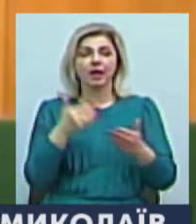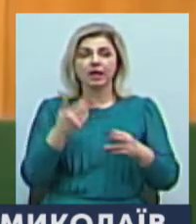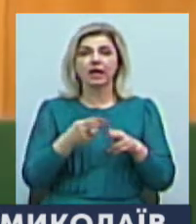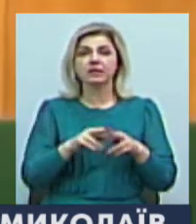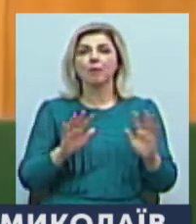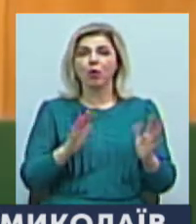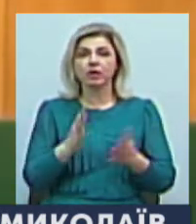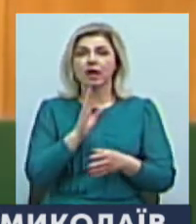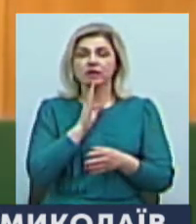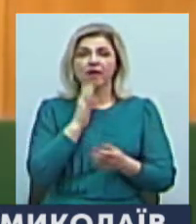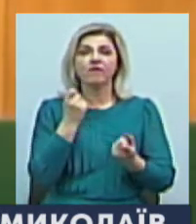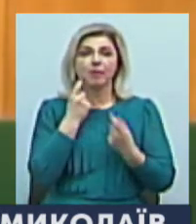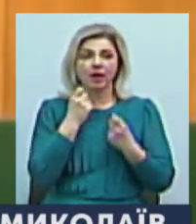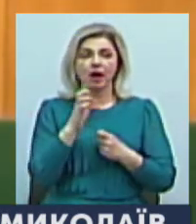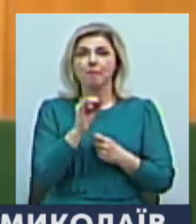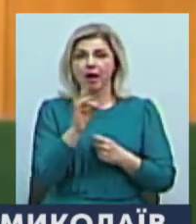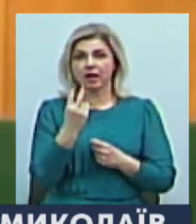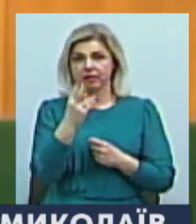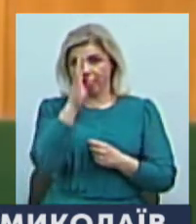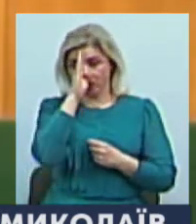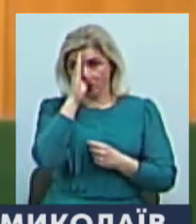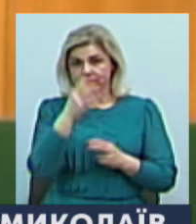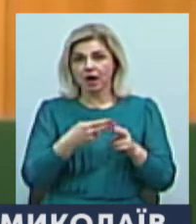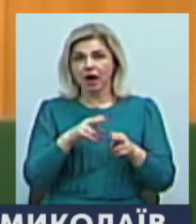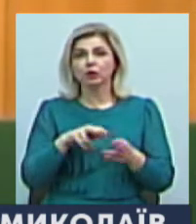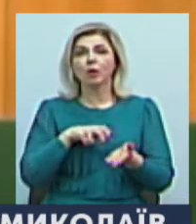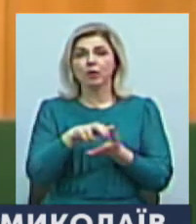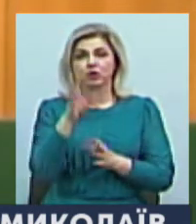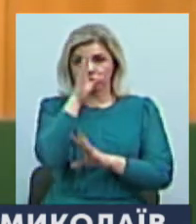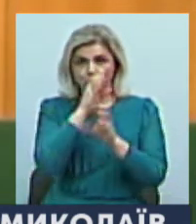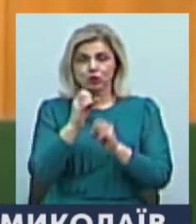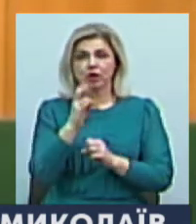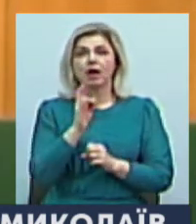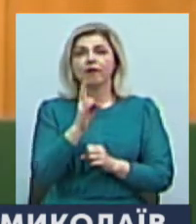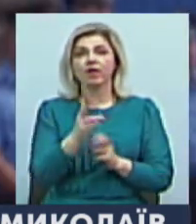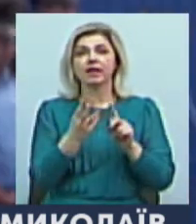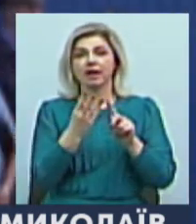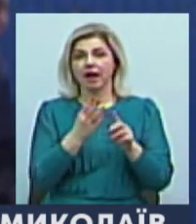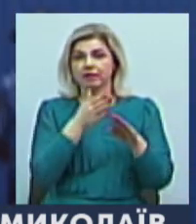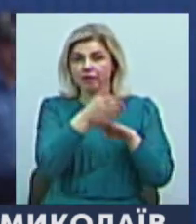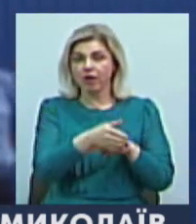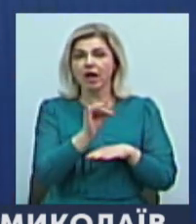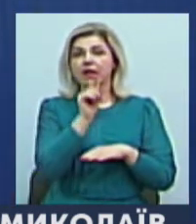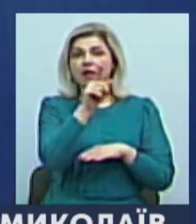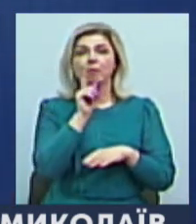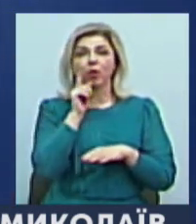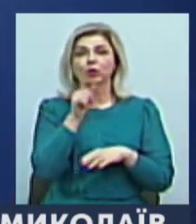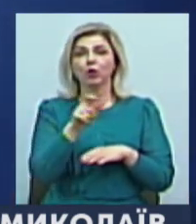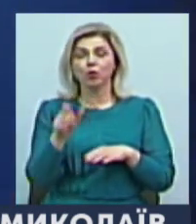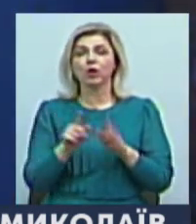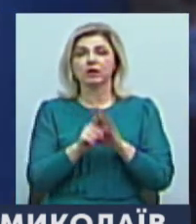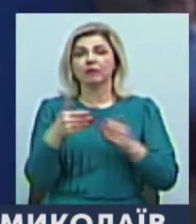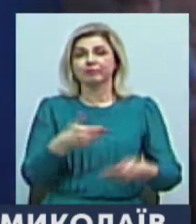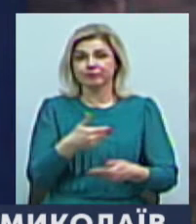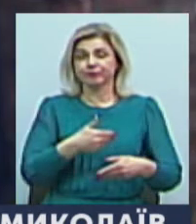подій дівчина випивала в барі з двома хлопцями, з якими пішла вночі на квартиру до третього. Там молоді люди вступили з нею в